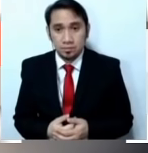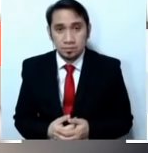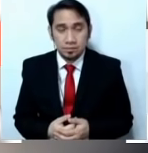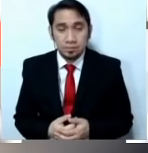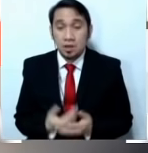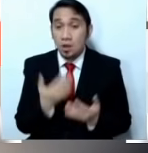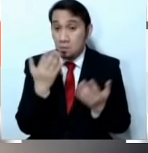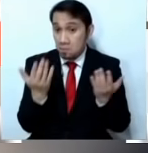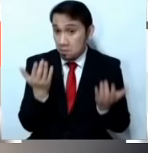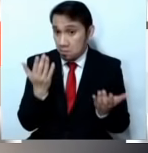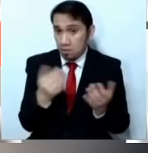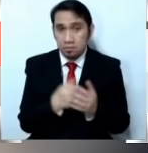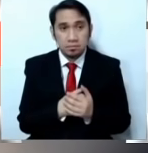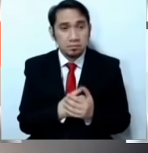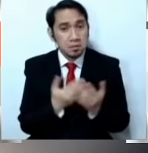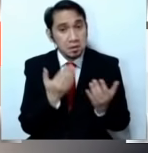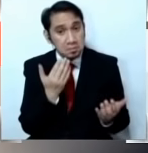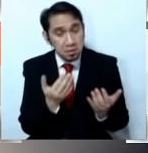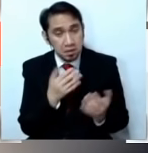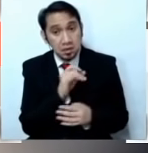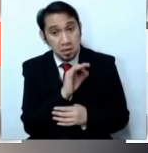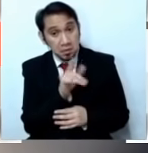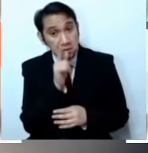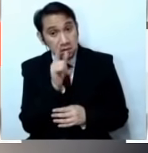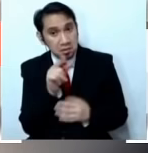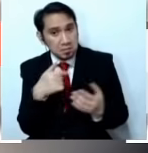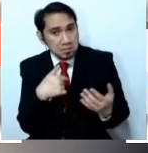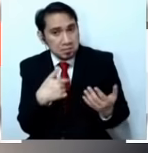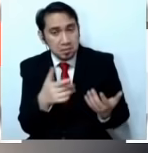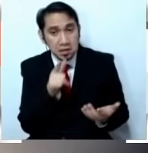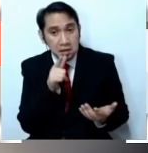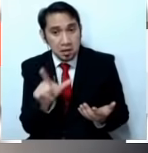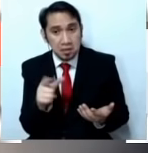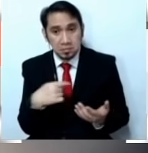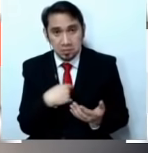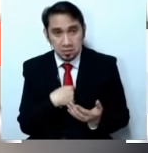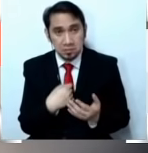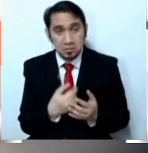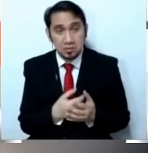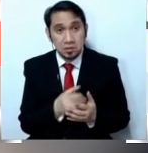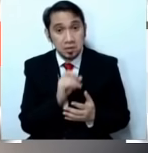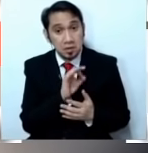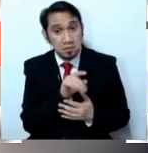lang pagswertihin uli ako. Kung saan ka tatakbo,